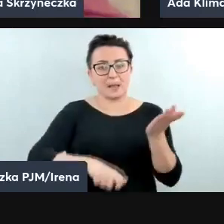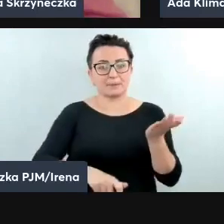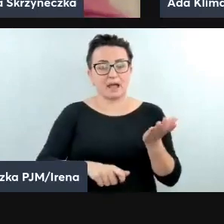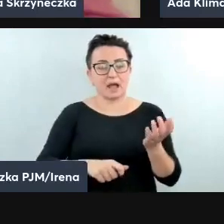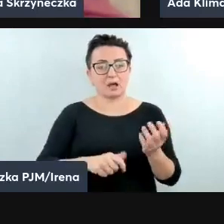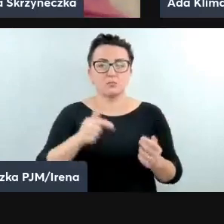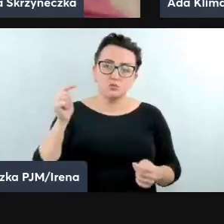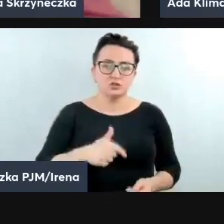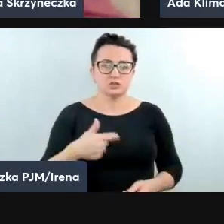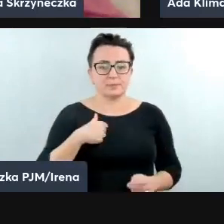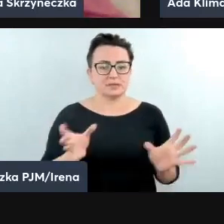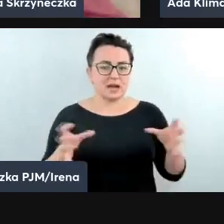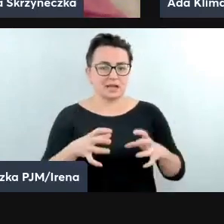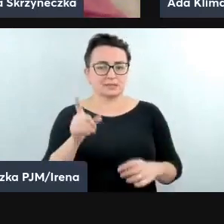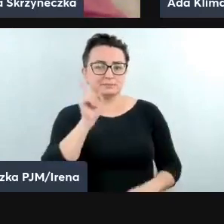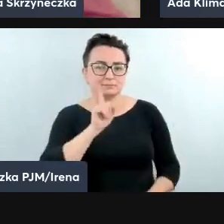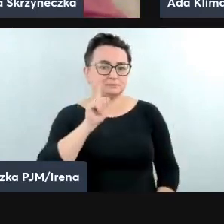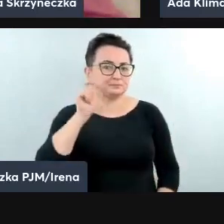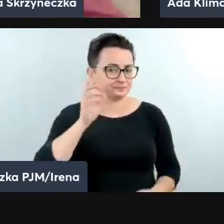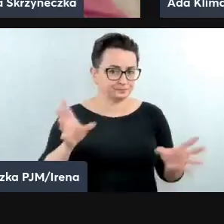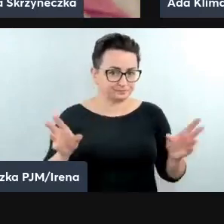jakby obie strony mogą być,